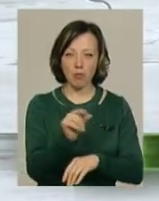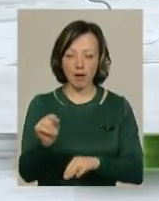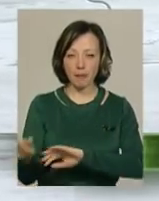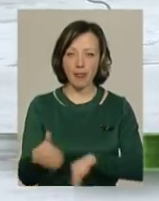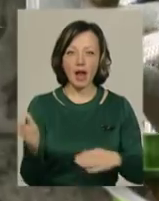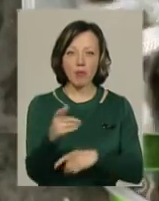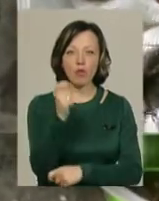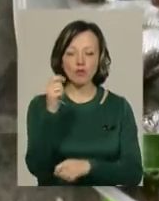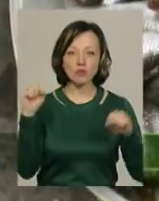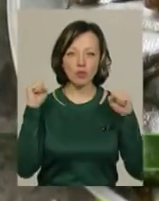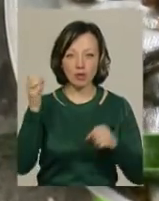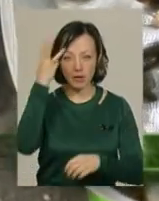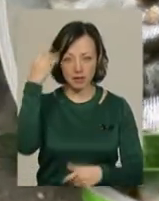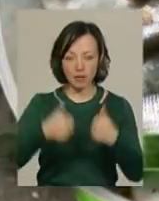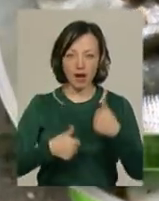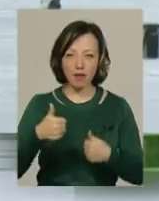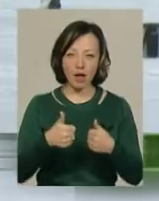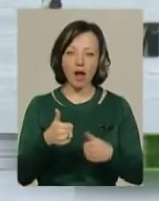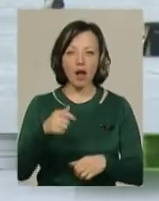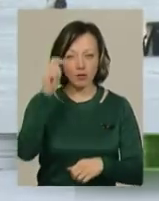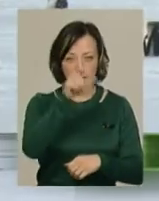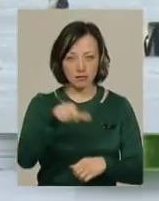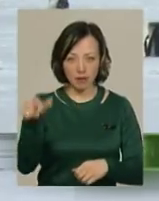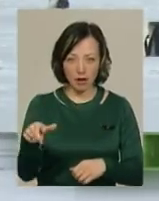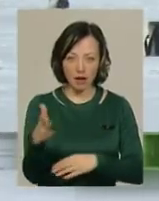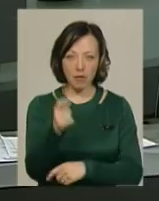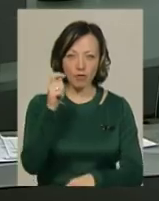Риболовний спорт. У Хмельницькому змагалися рибалки із порушеннями слуху.